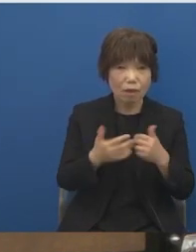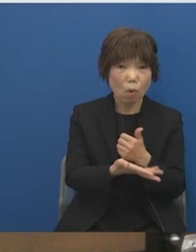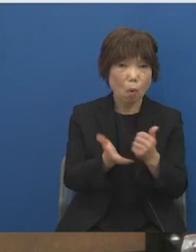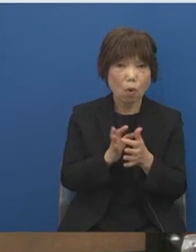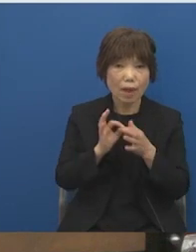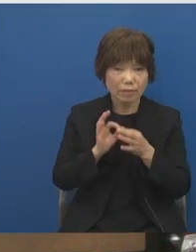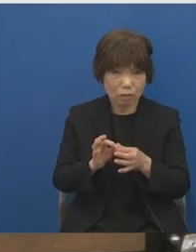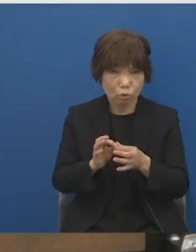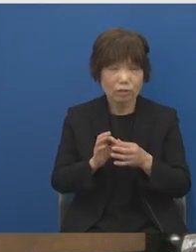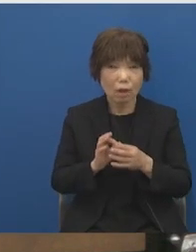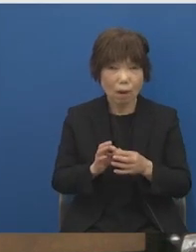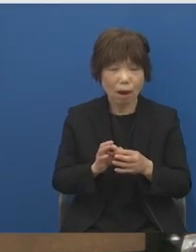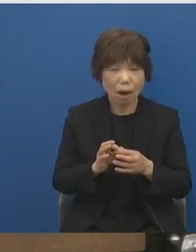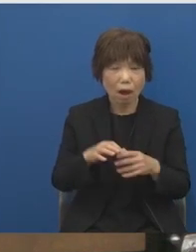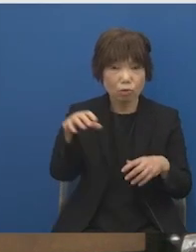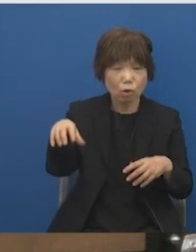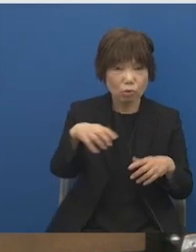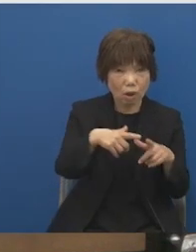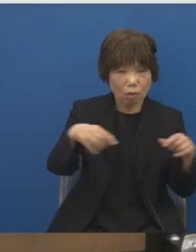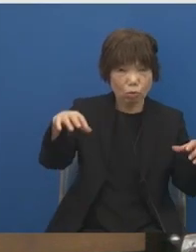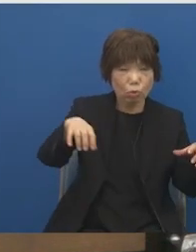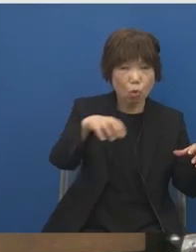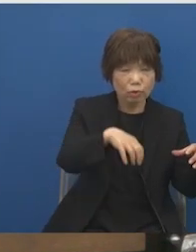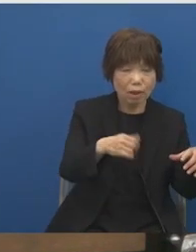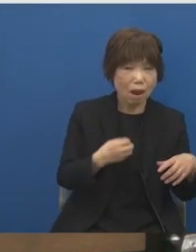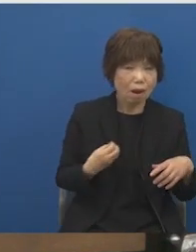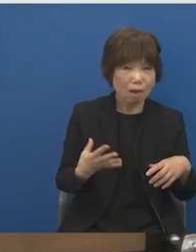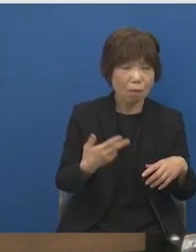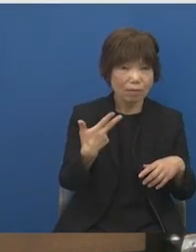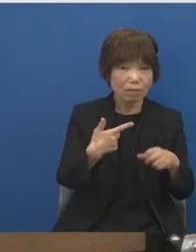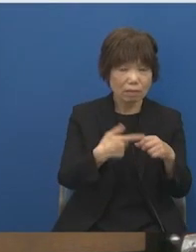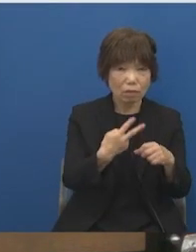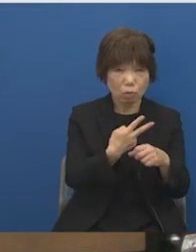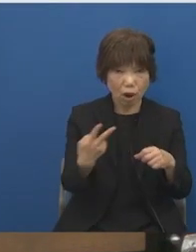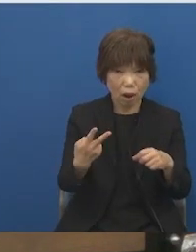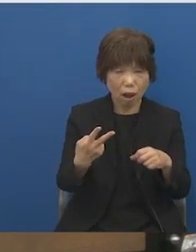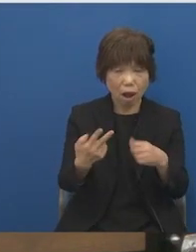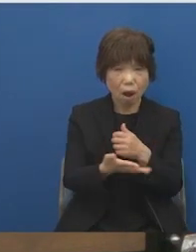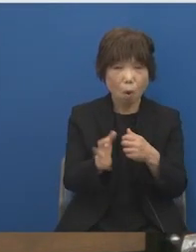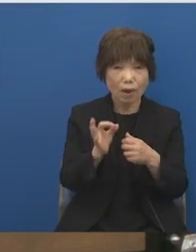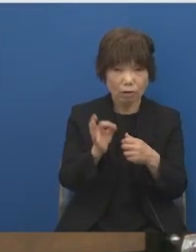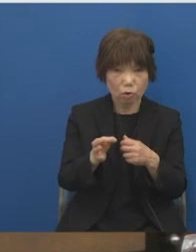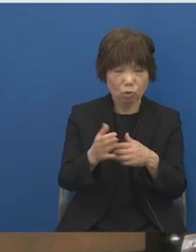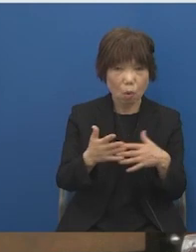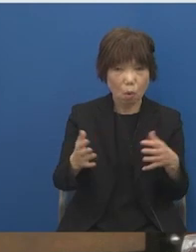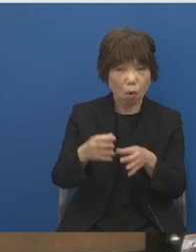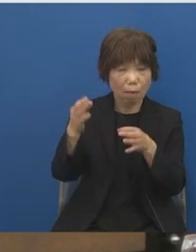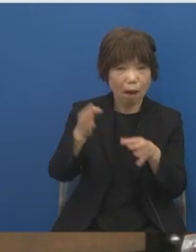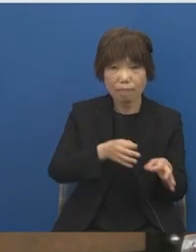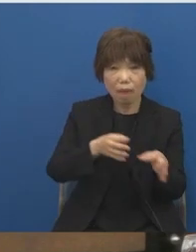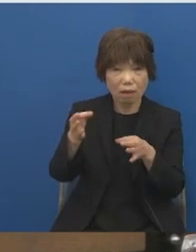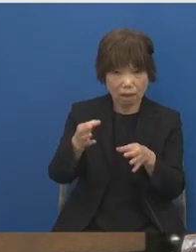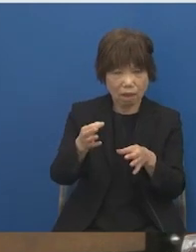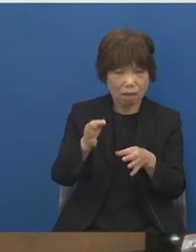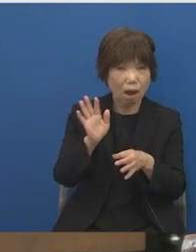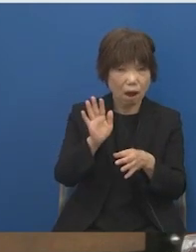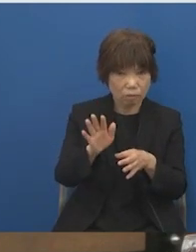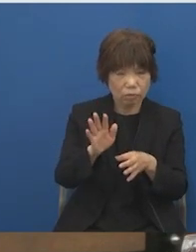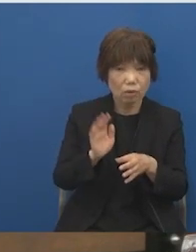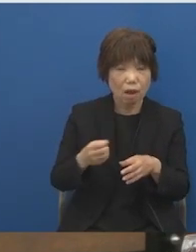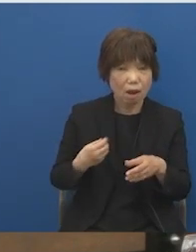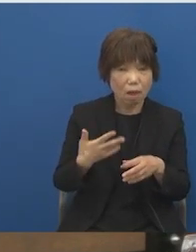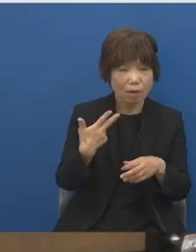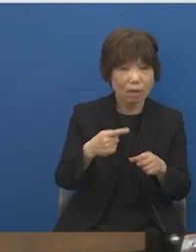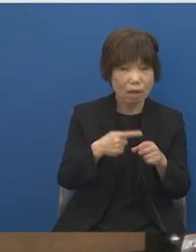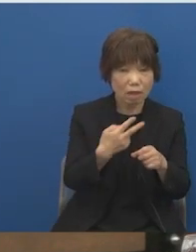県化によって、令和7年度から保険料の大幅値上げが現実味を増しており、当局は令和7